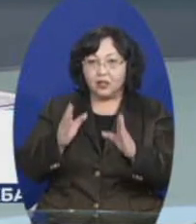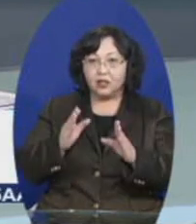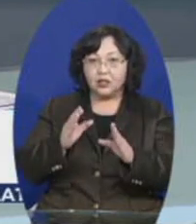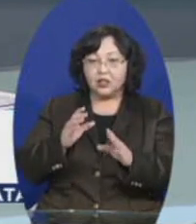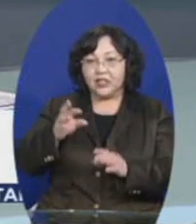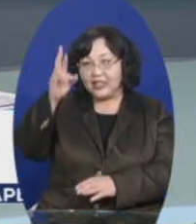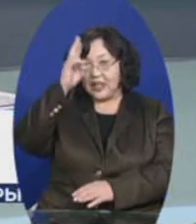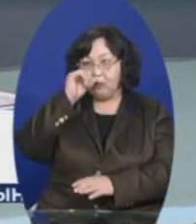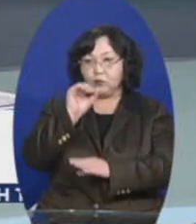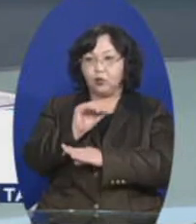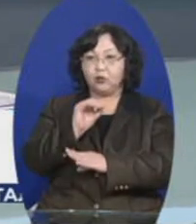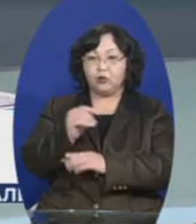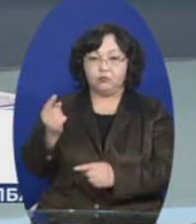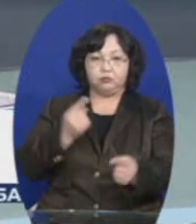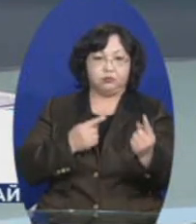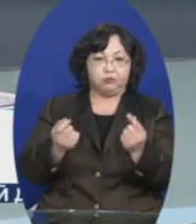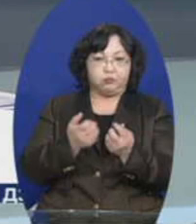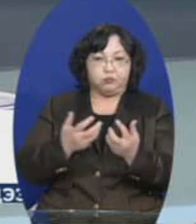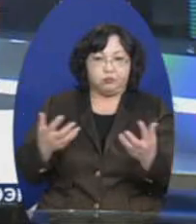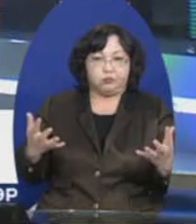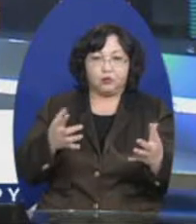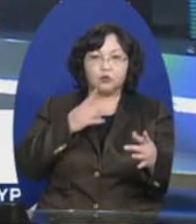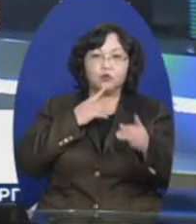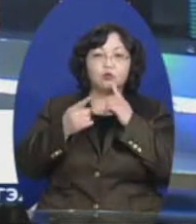нэгтгээд өнөөдөр зөвлөгөн зохион байгууллаа.